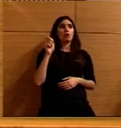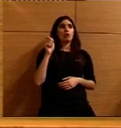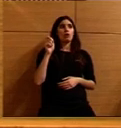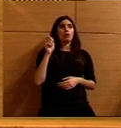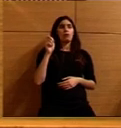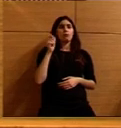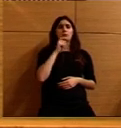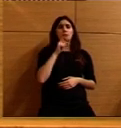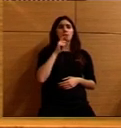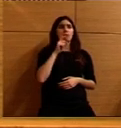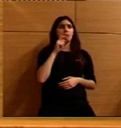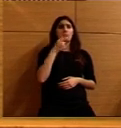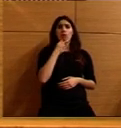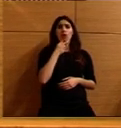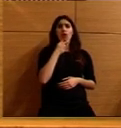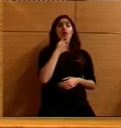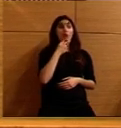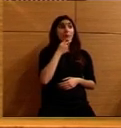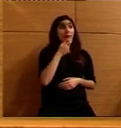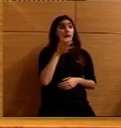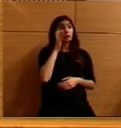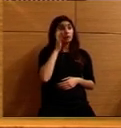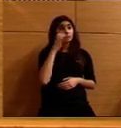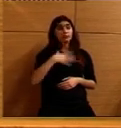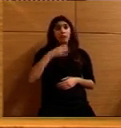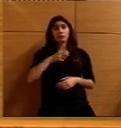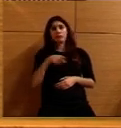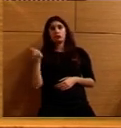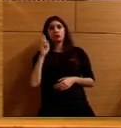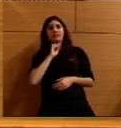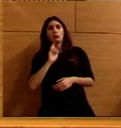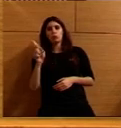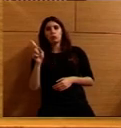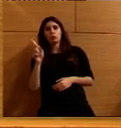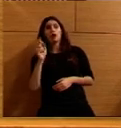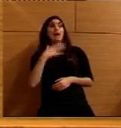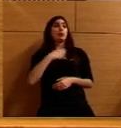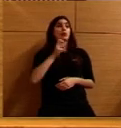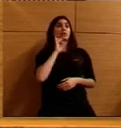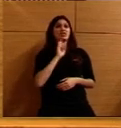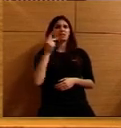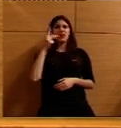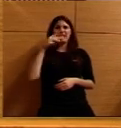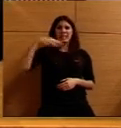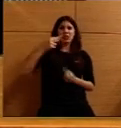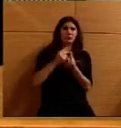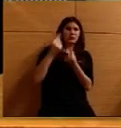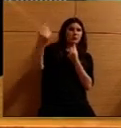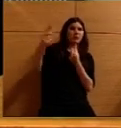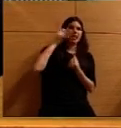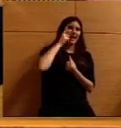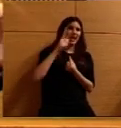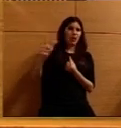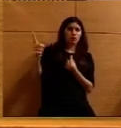el seu mosquito tigre, però té el seu terme municipal imbricat en l'Ajuntament de Sagunt. L'Ajuntament de Sagunt està a quilòmetres del seu